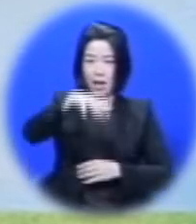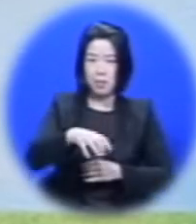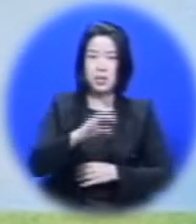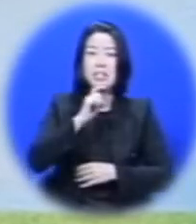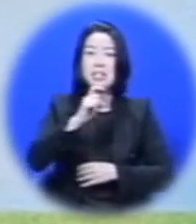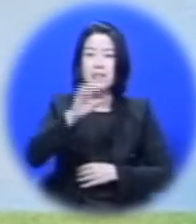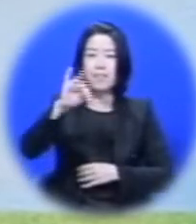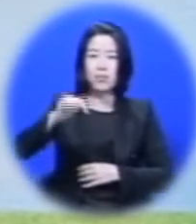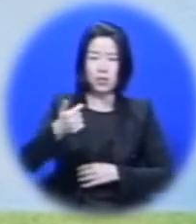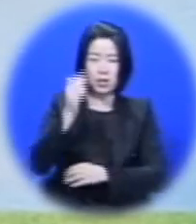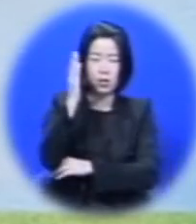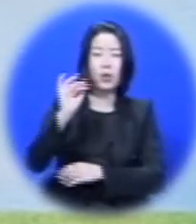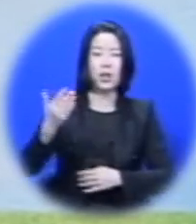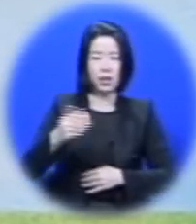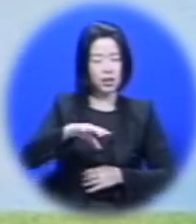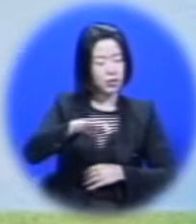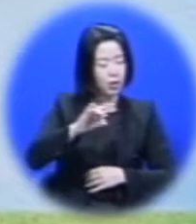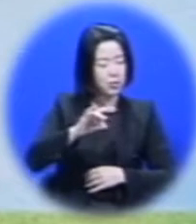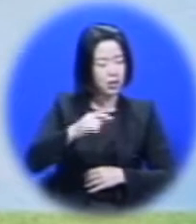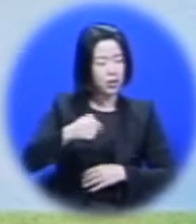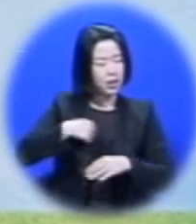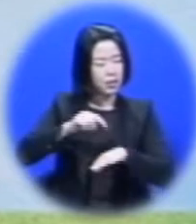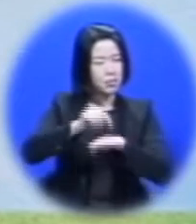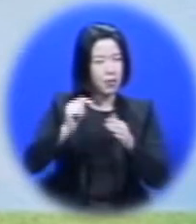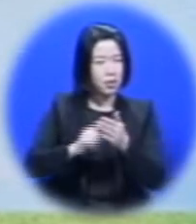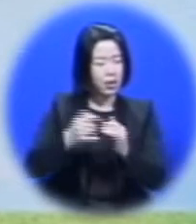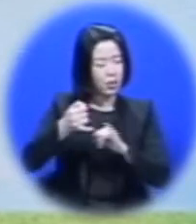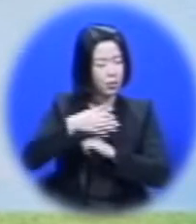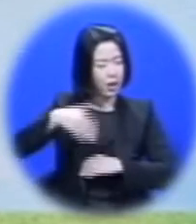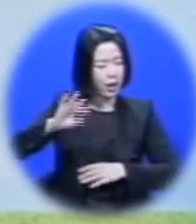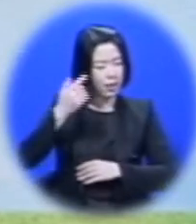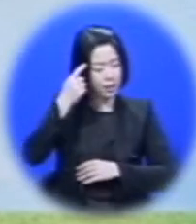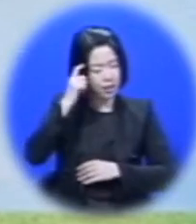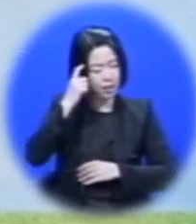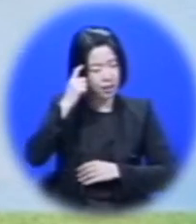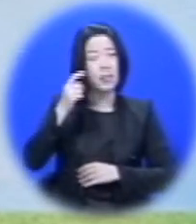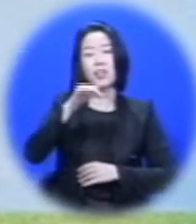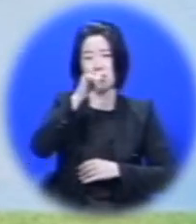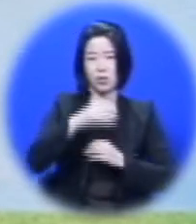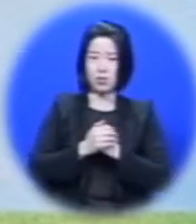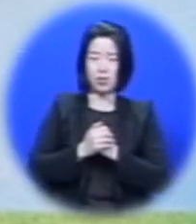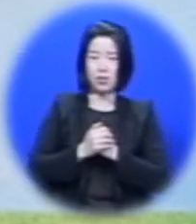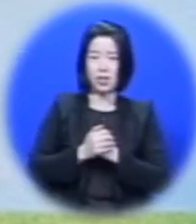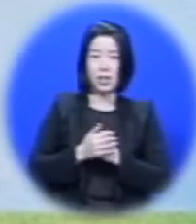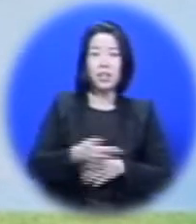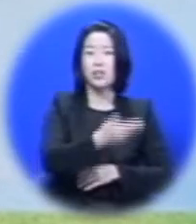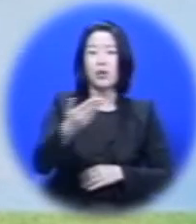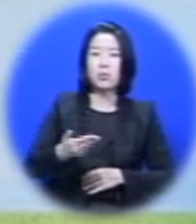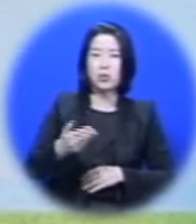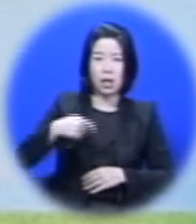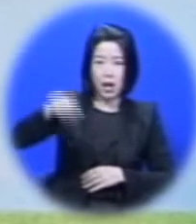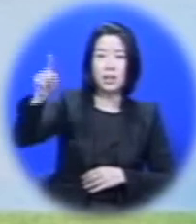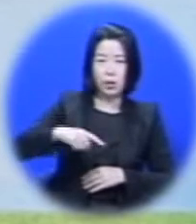해야 하는 겁니다. 처음에는 마음에 내가 꼭 가야 되나 그런 생각이 들더라고요. 여러분 제가